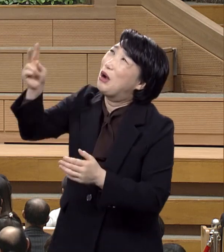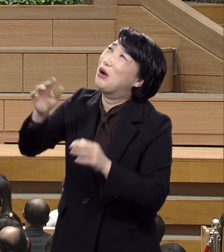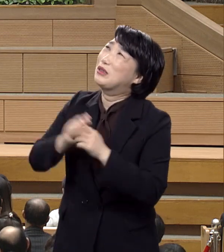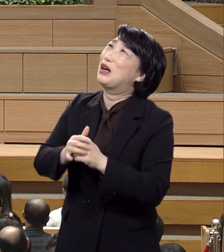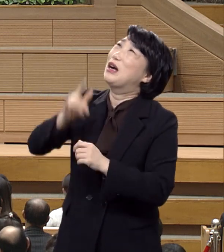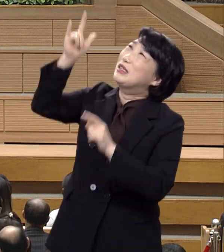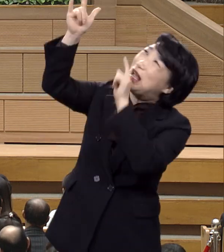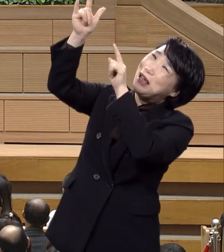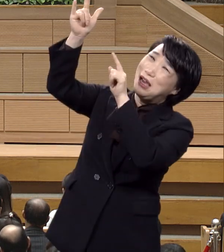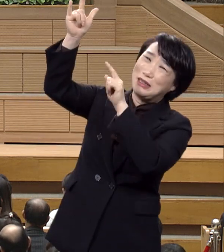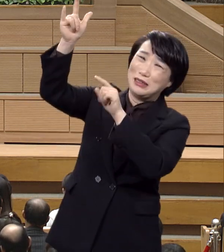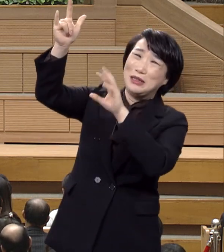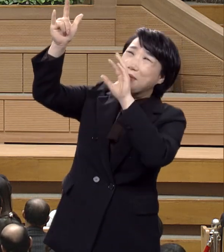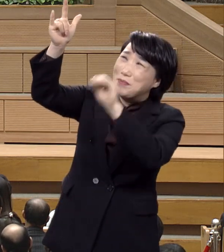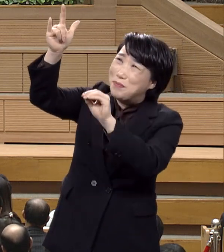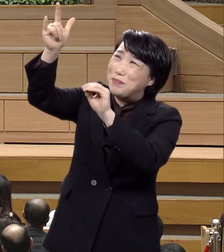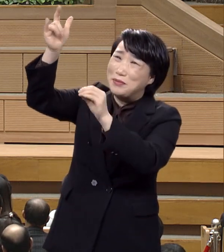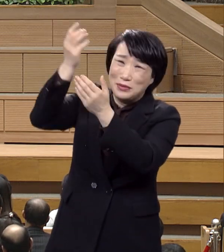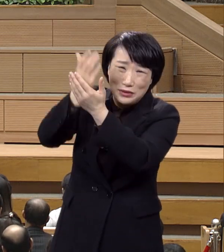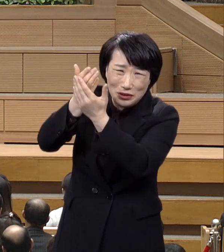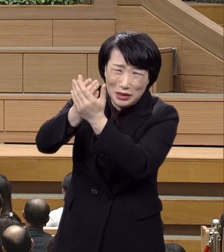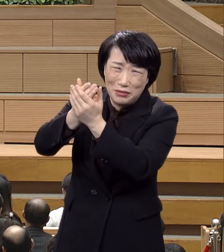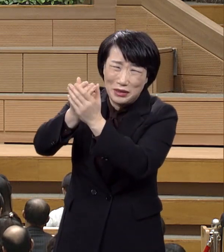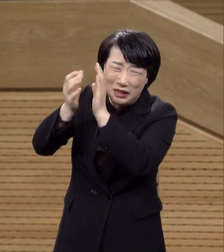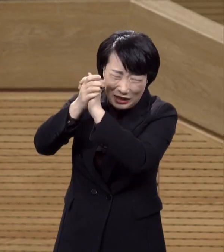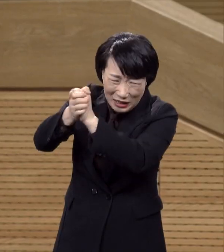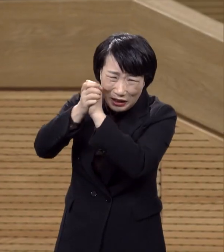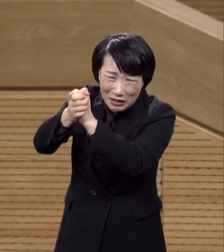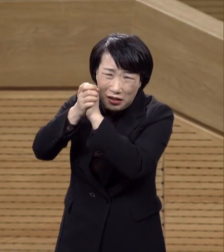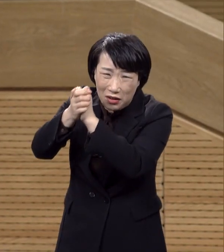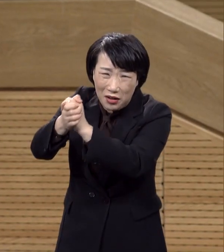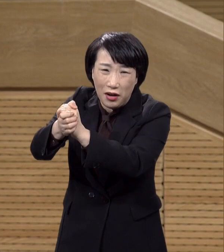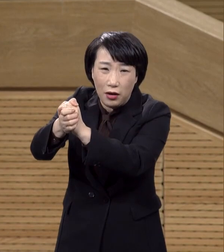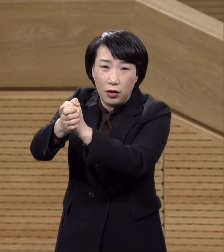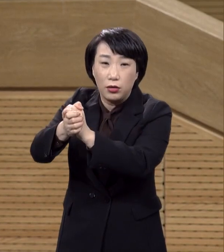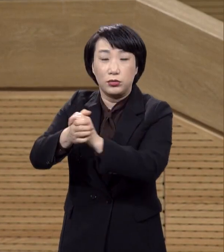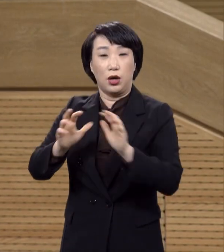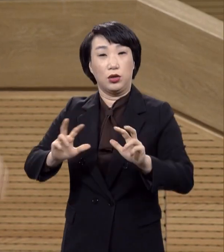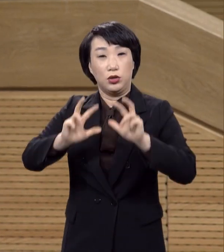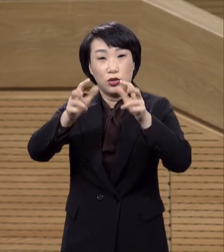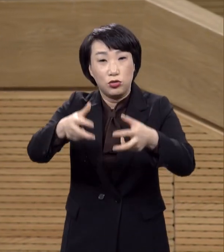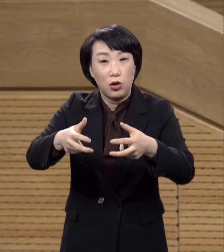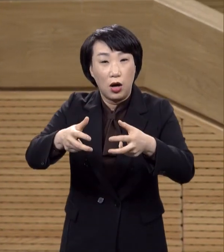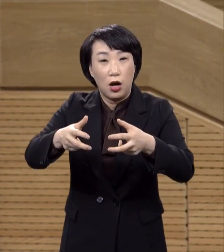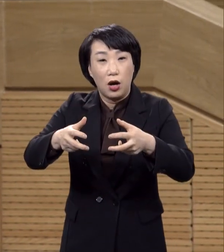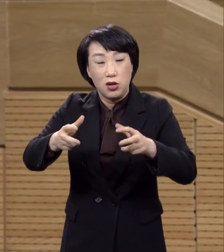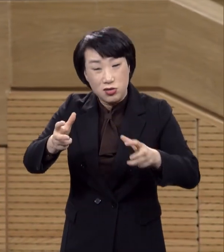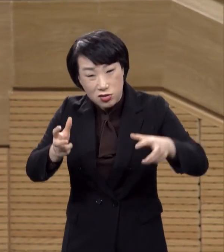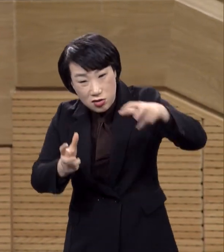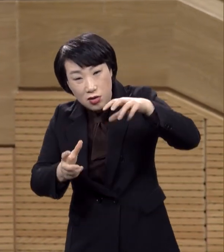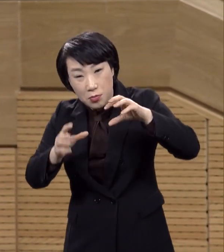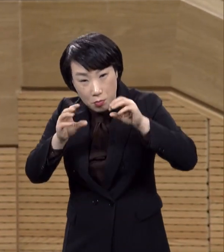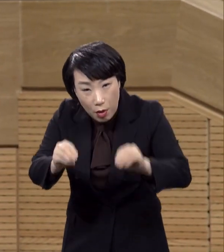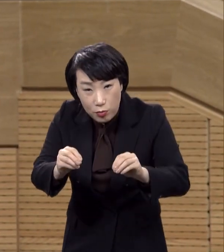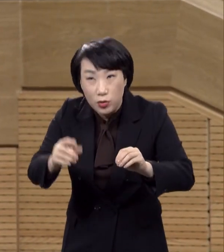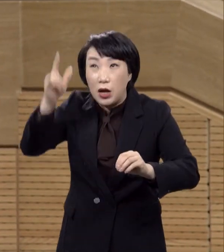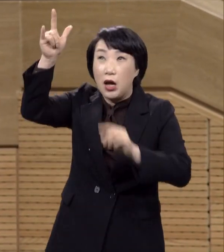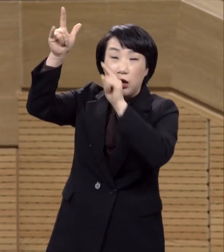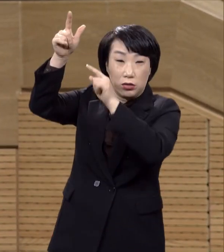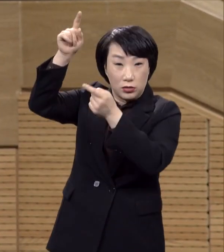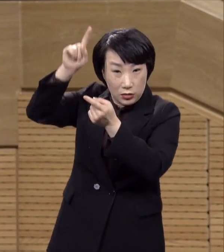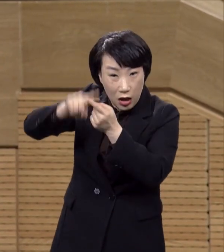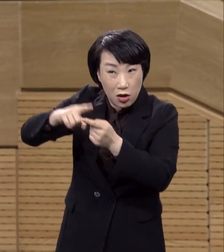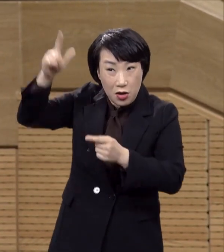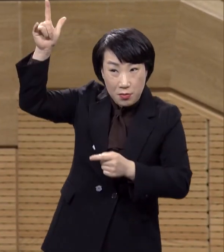저 태양을 정지시켜 주옵소서. 그러니까 지구가 딱 정지되고 태양이 그대로 떠서